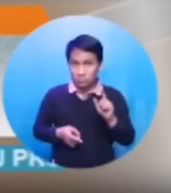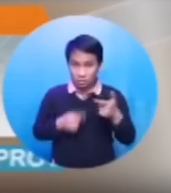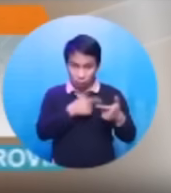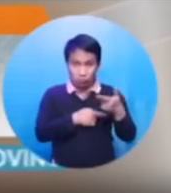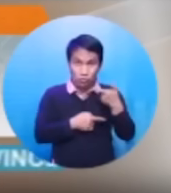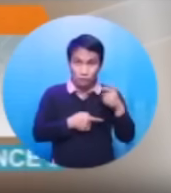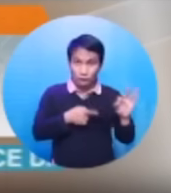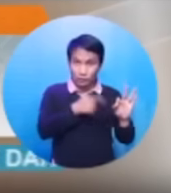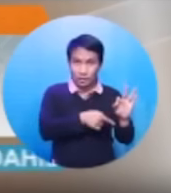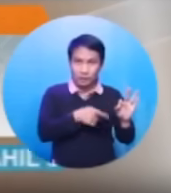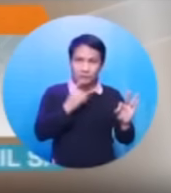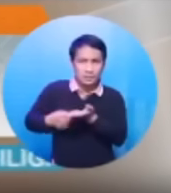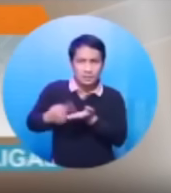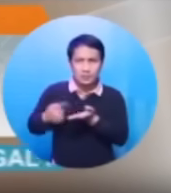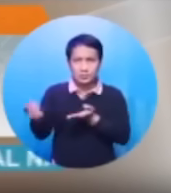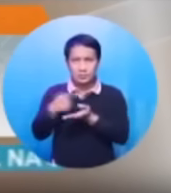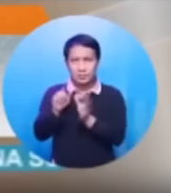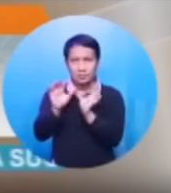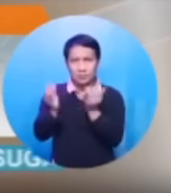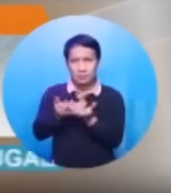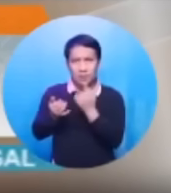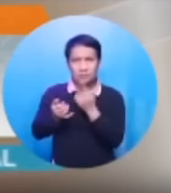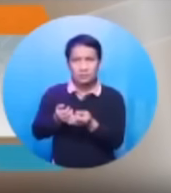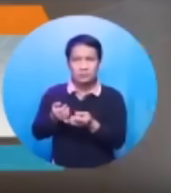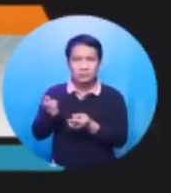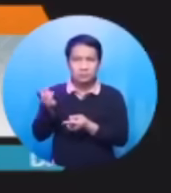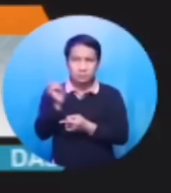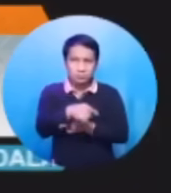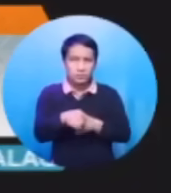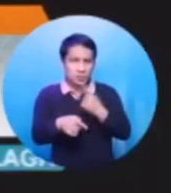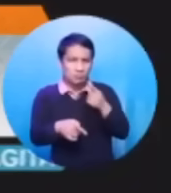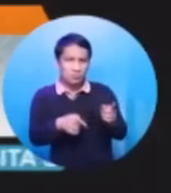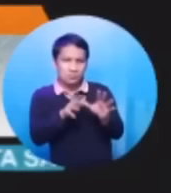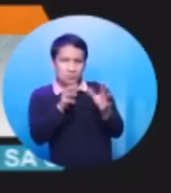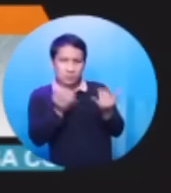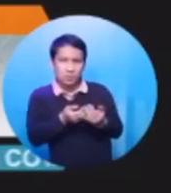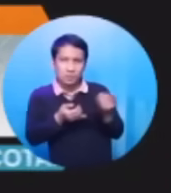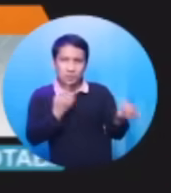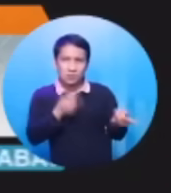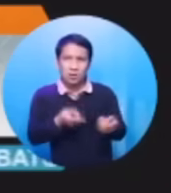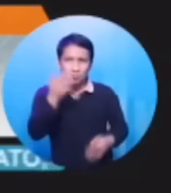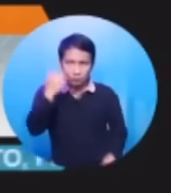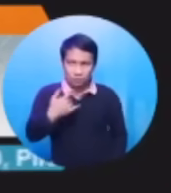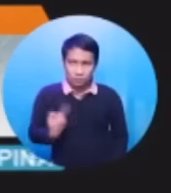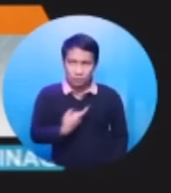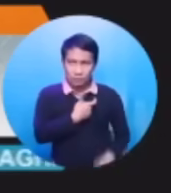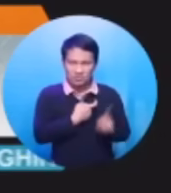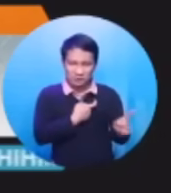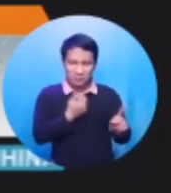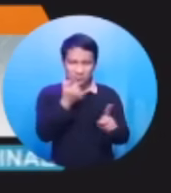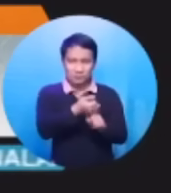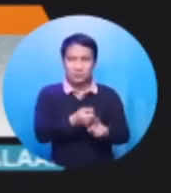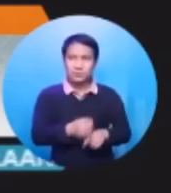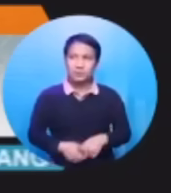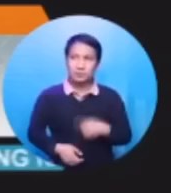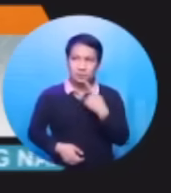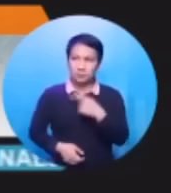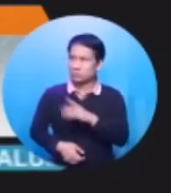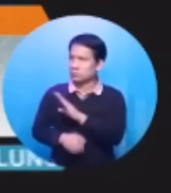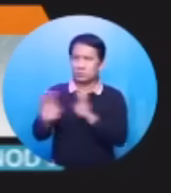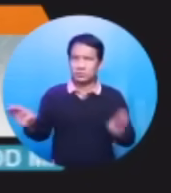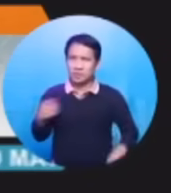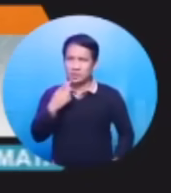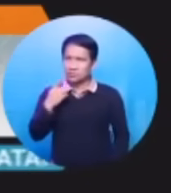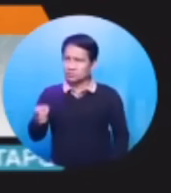idol. Nag-usap po kami sa barangay. Sinabi niya po sa barangay mismo, tinanong siya ng kapitan kung sinaktan ko po siya. Ang sabi niya po, hindi ko